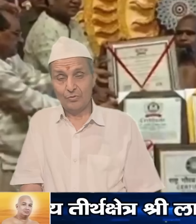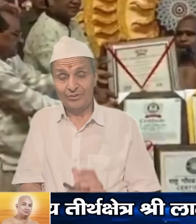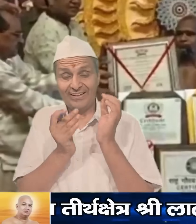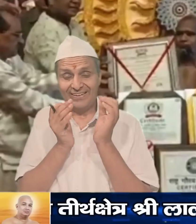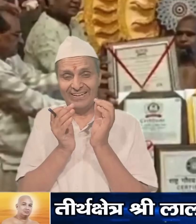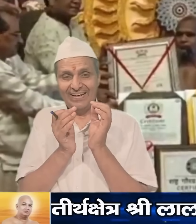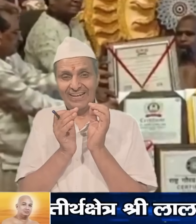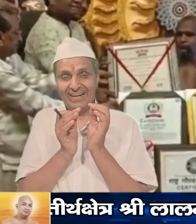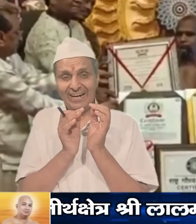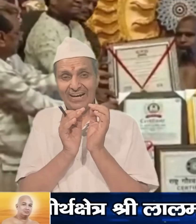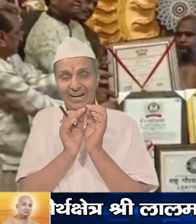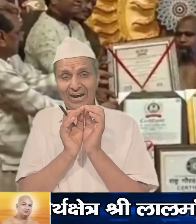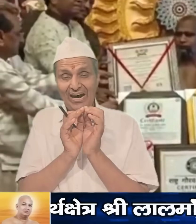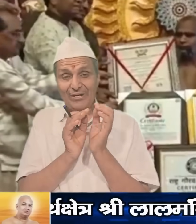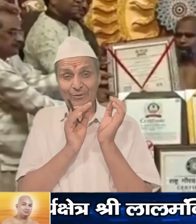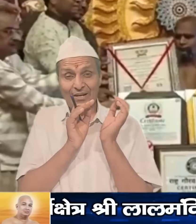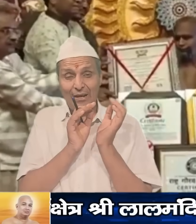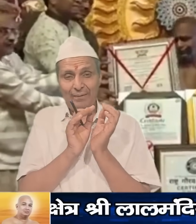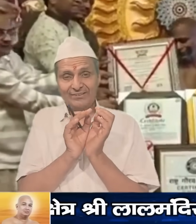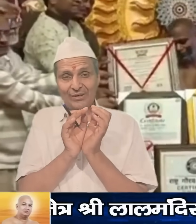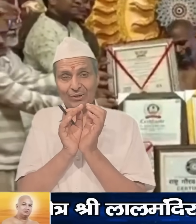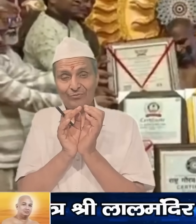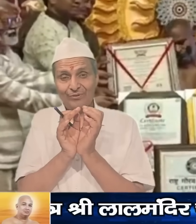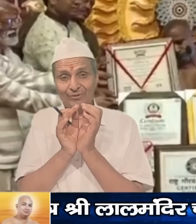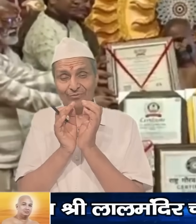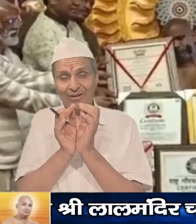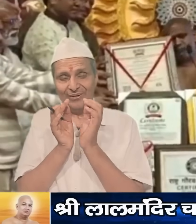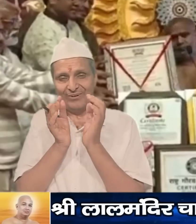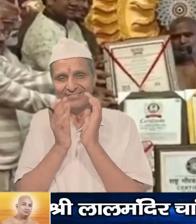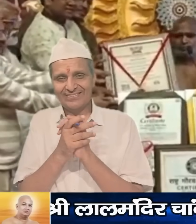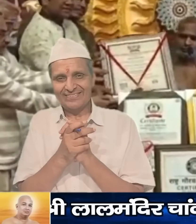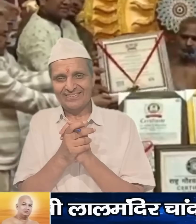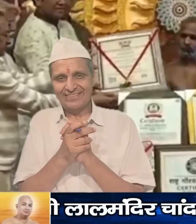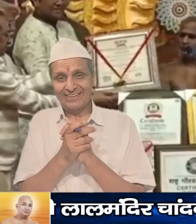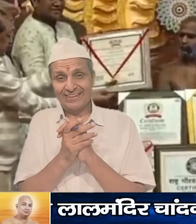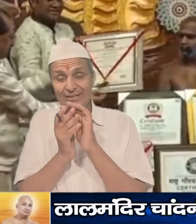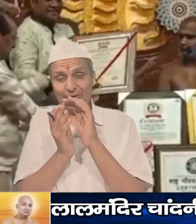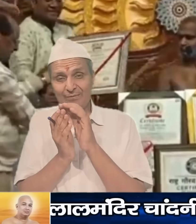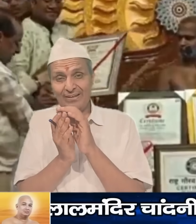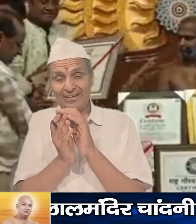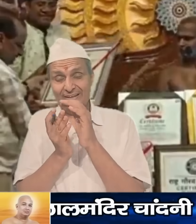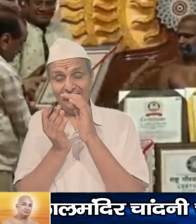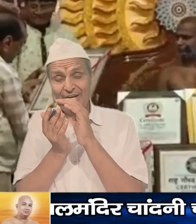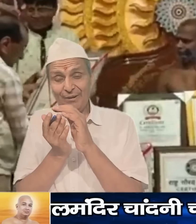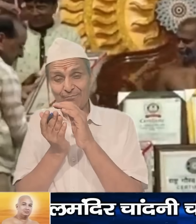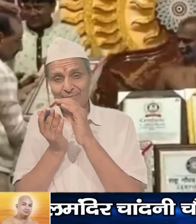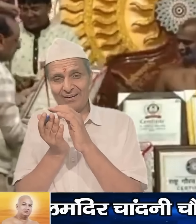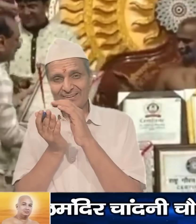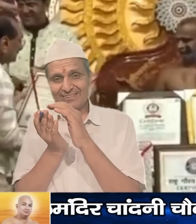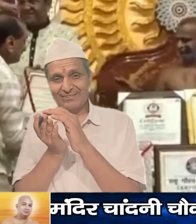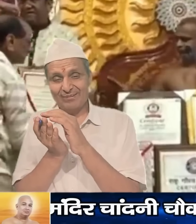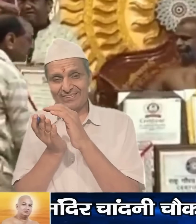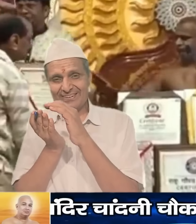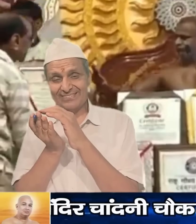के लिए, उसी ग्रंथ के लिए आइकॉन एम्बेसडर ऑफ वर्ल्ड रिकॉर्ड्स के द्वारा भी यह